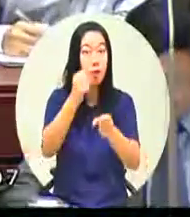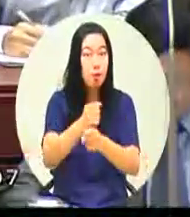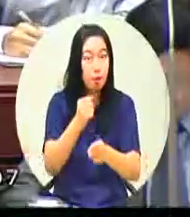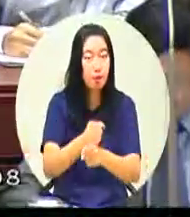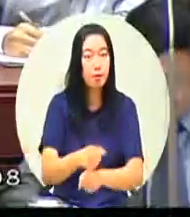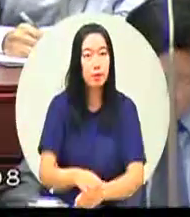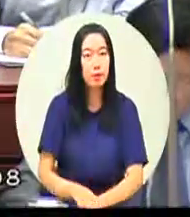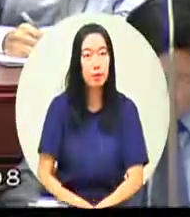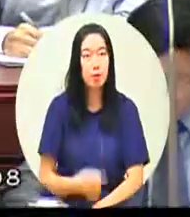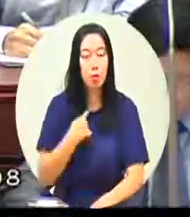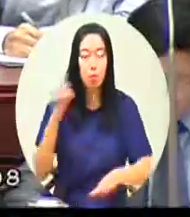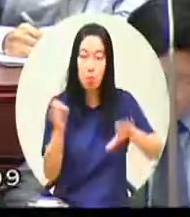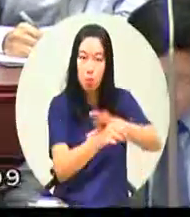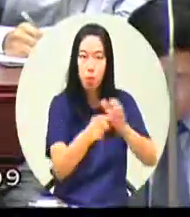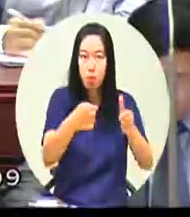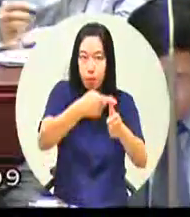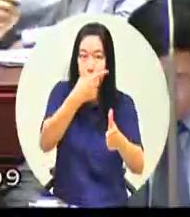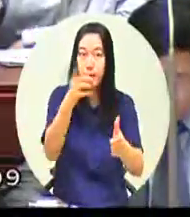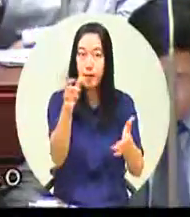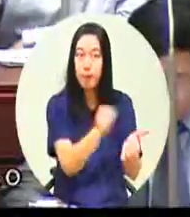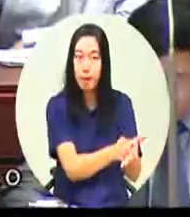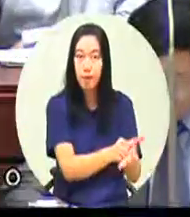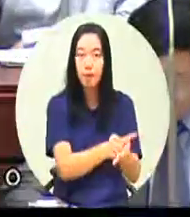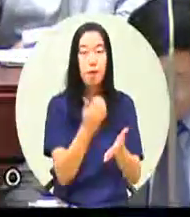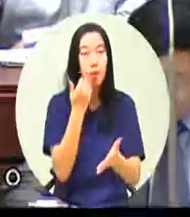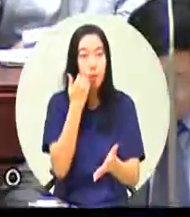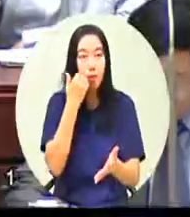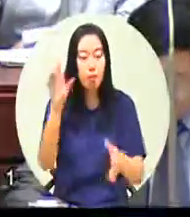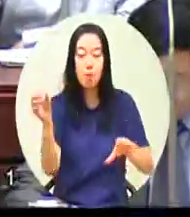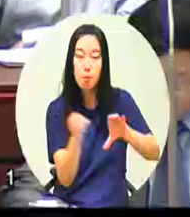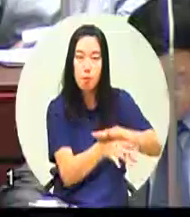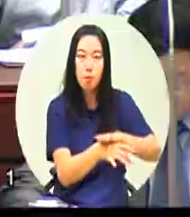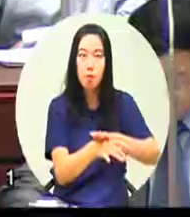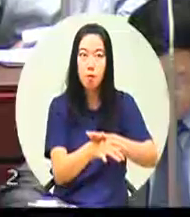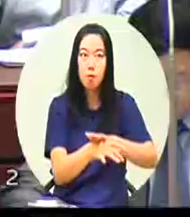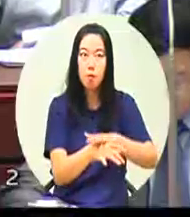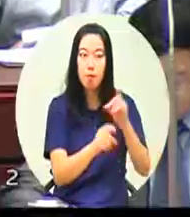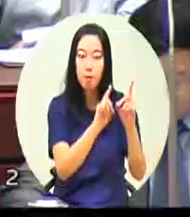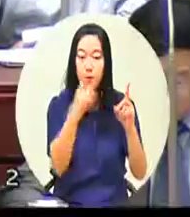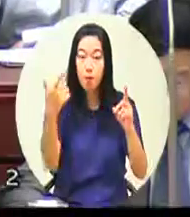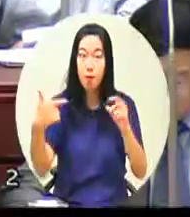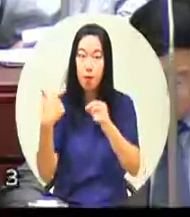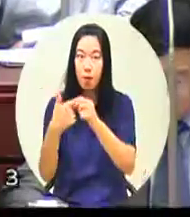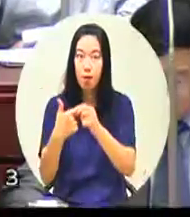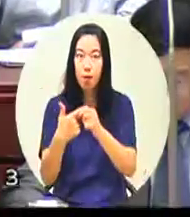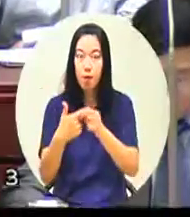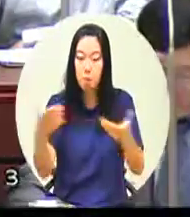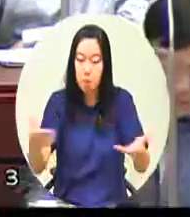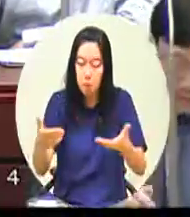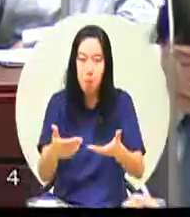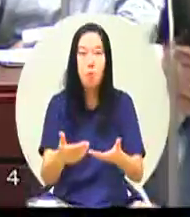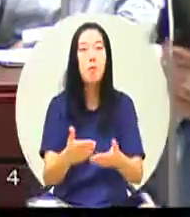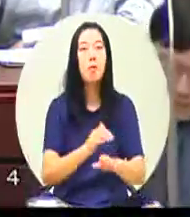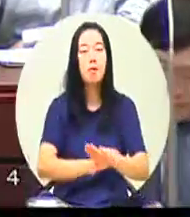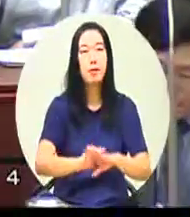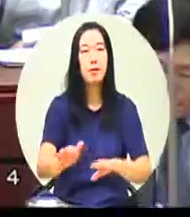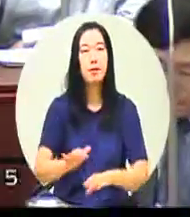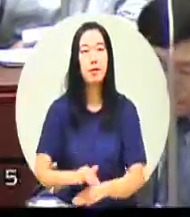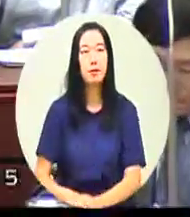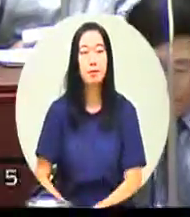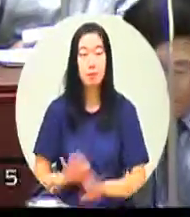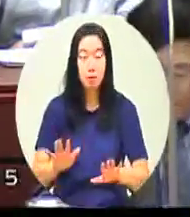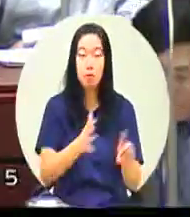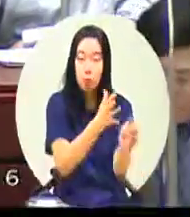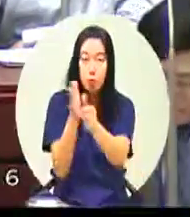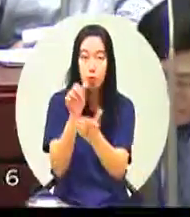次。我们列在第一批啊。如果这个进去的话，当年106年也就可以做哈。这起明年年初，我们现在就在做调